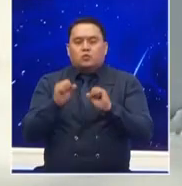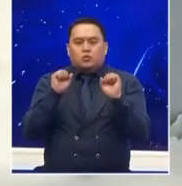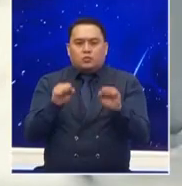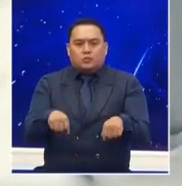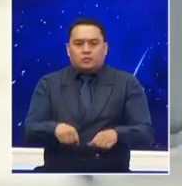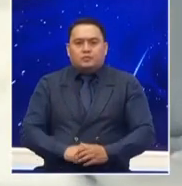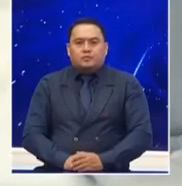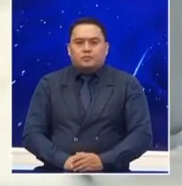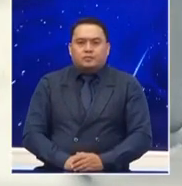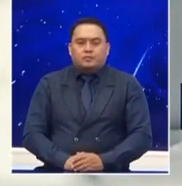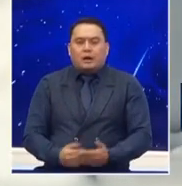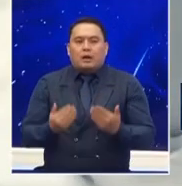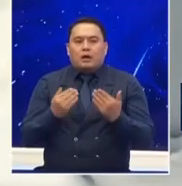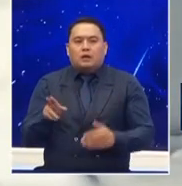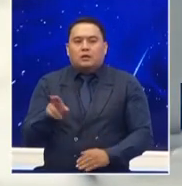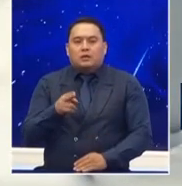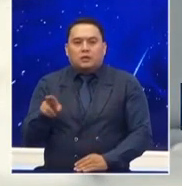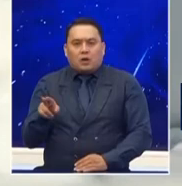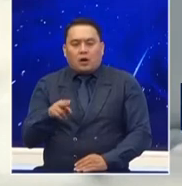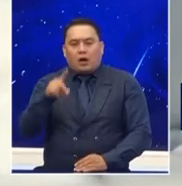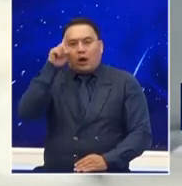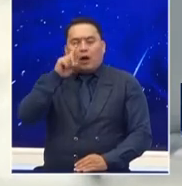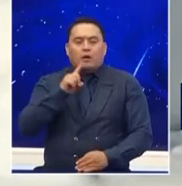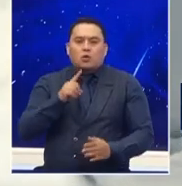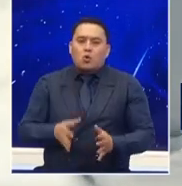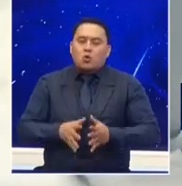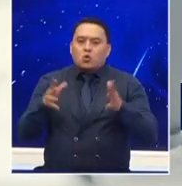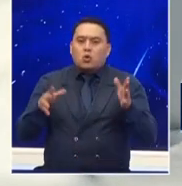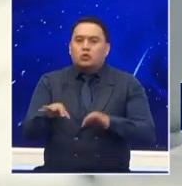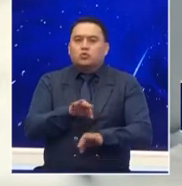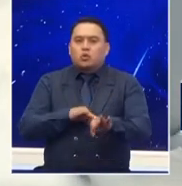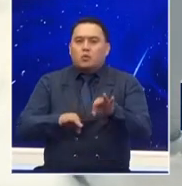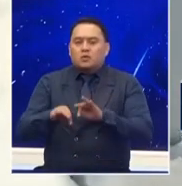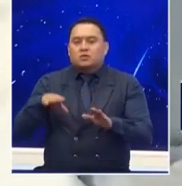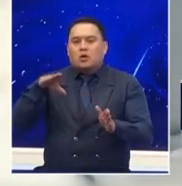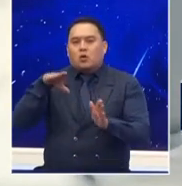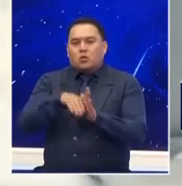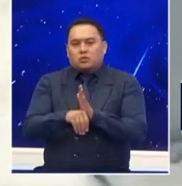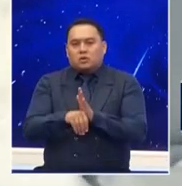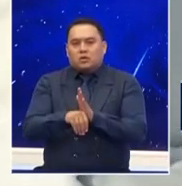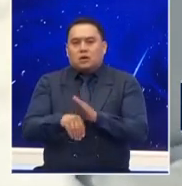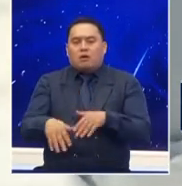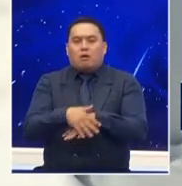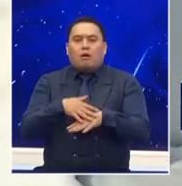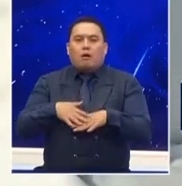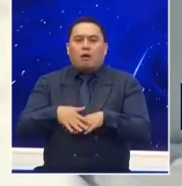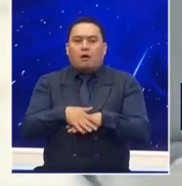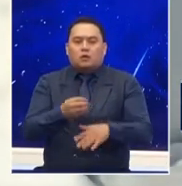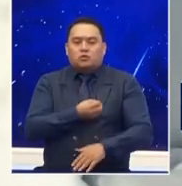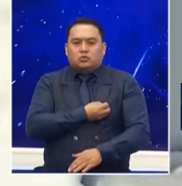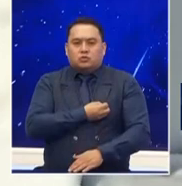мынау 90 айында Қарекет қайырымдылық қорының үлкен жобасы іске қосылды. Бұл әрине халықтың